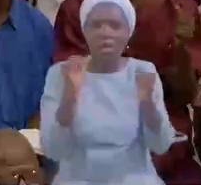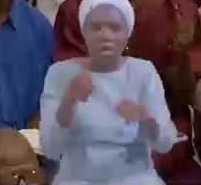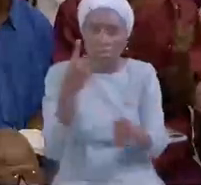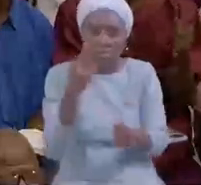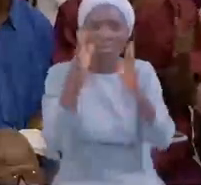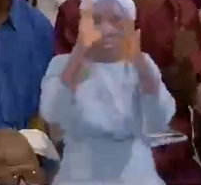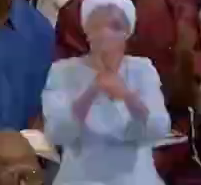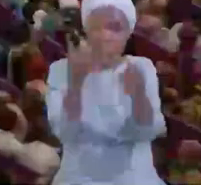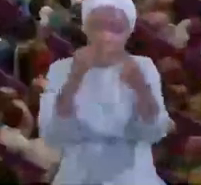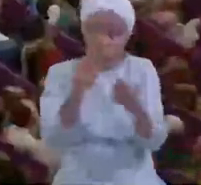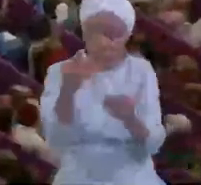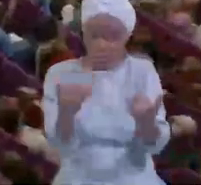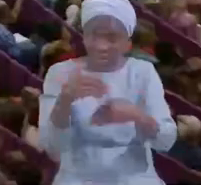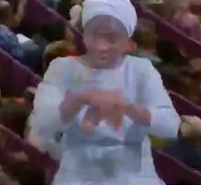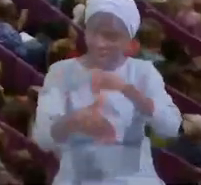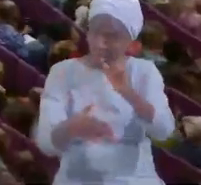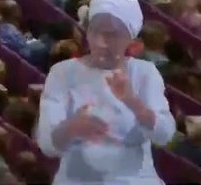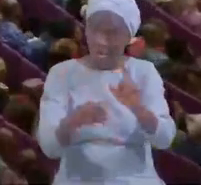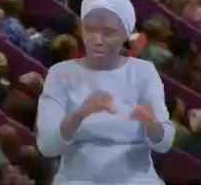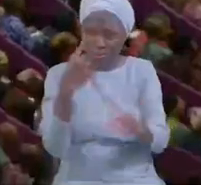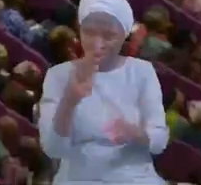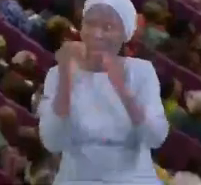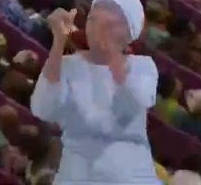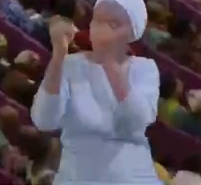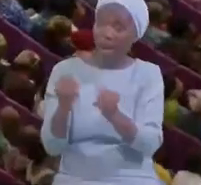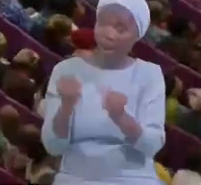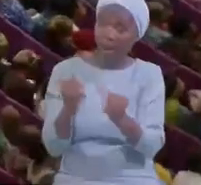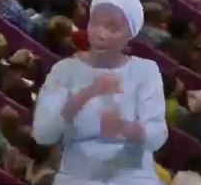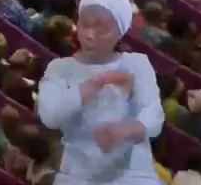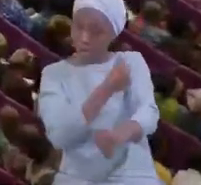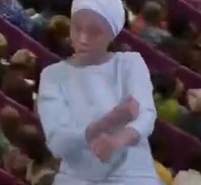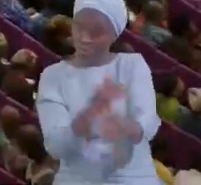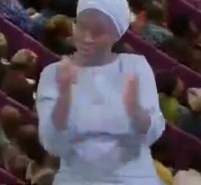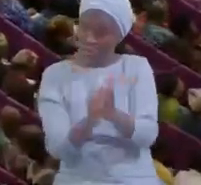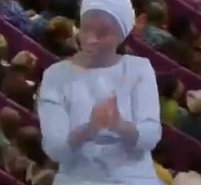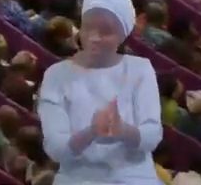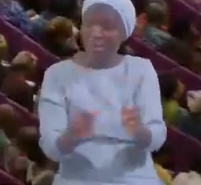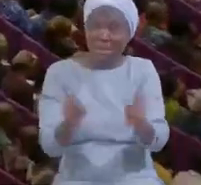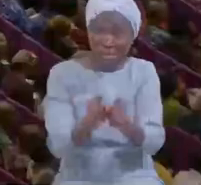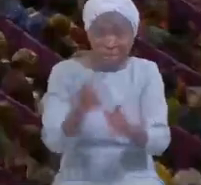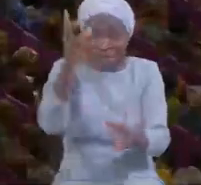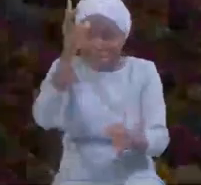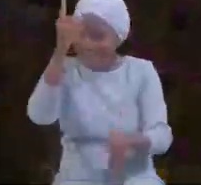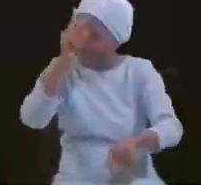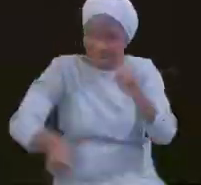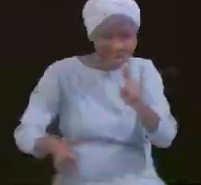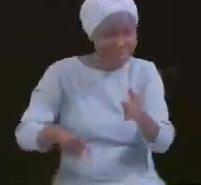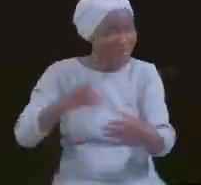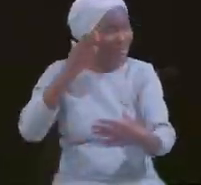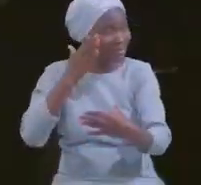vie? Est-ce que vous voyez l'autorité que même le diable ne peut pas contredire cela?